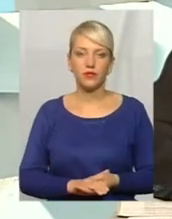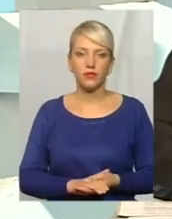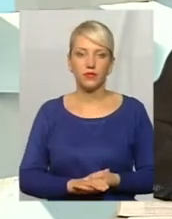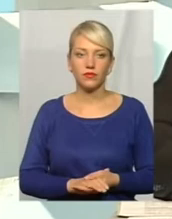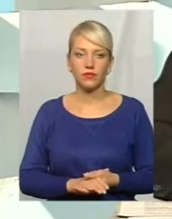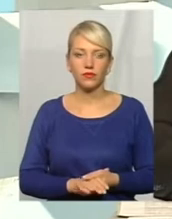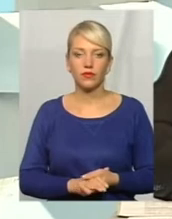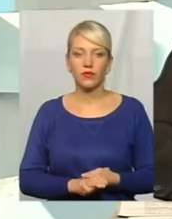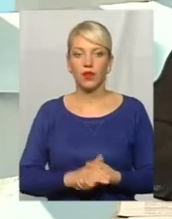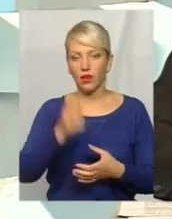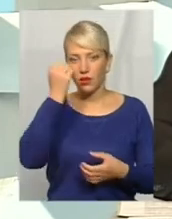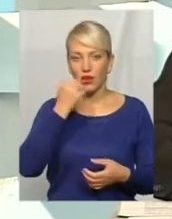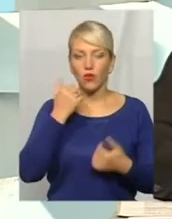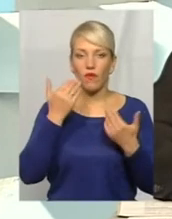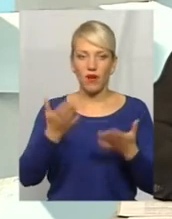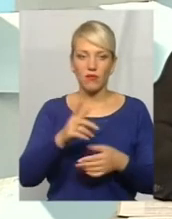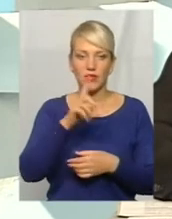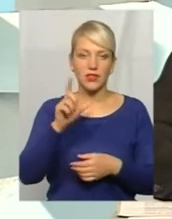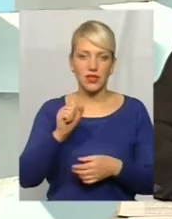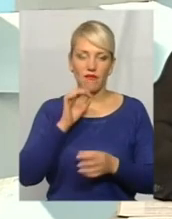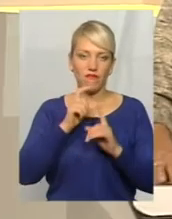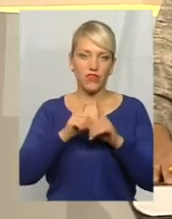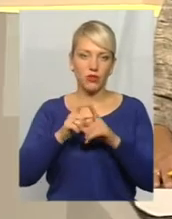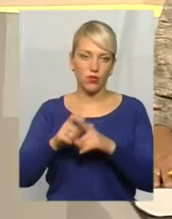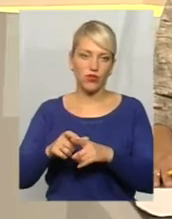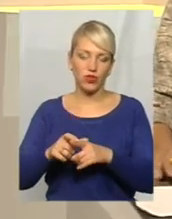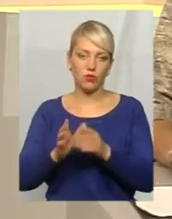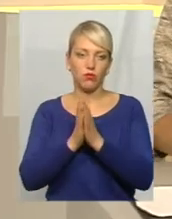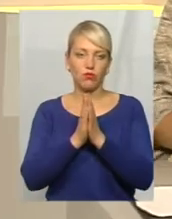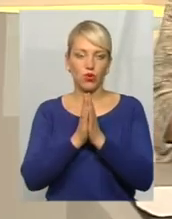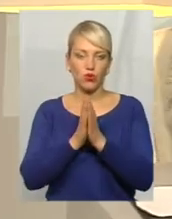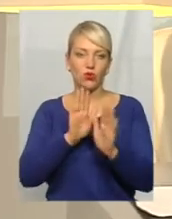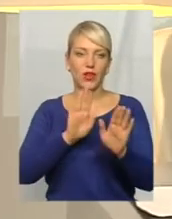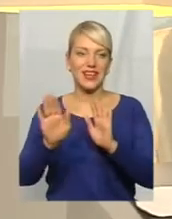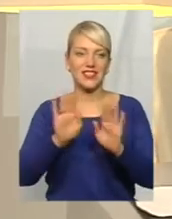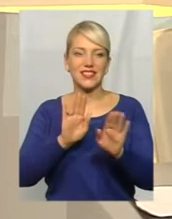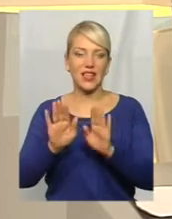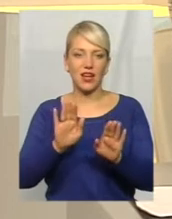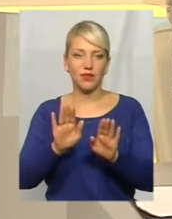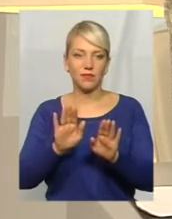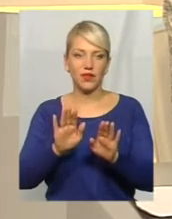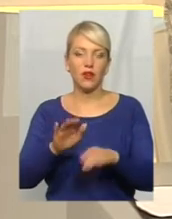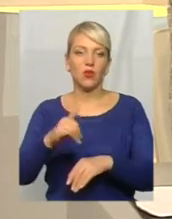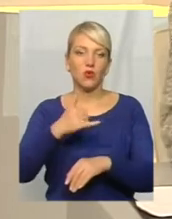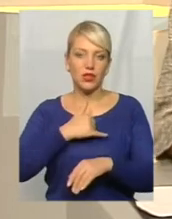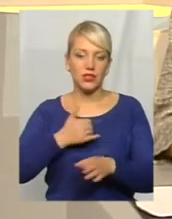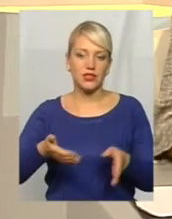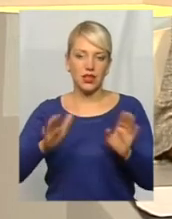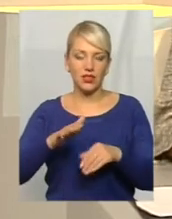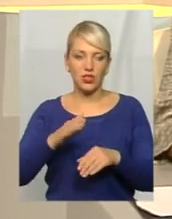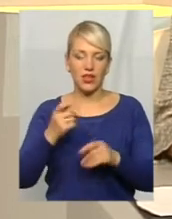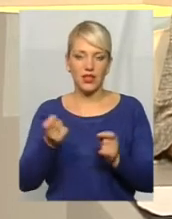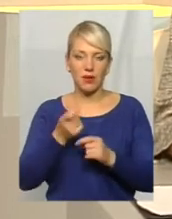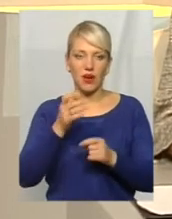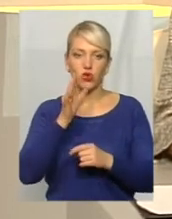Зняти цю напругу. Дякую вам за відповідь. Прошу режисера, в нас залишається небагато часу,